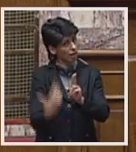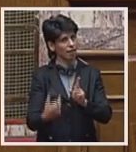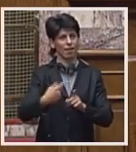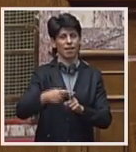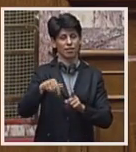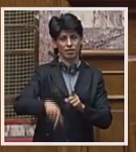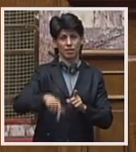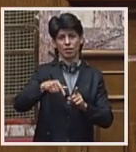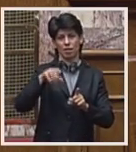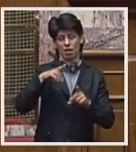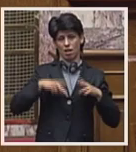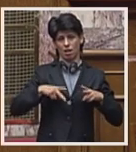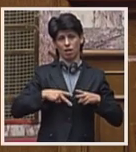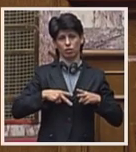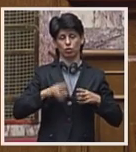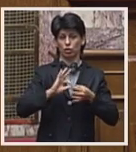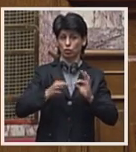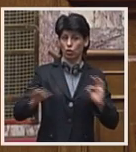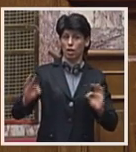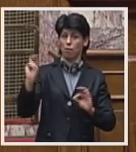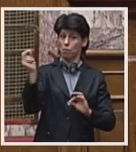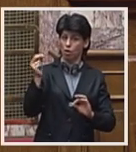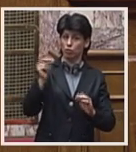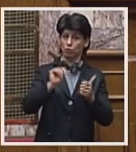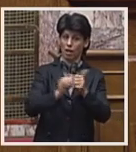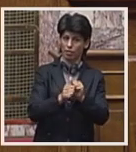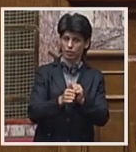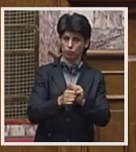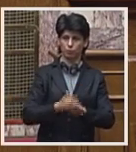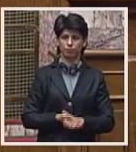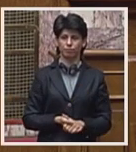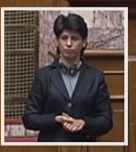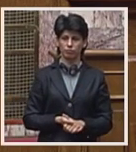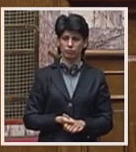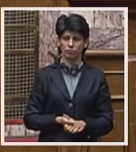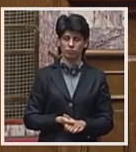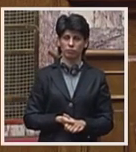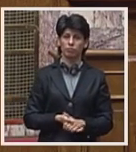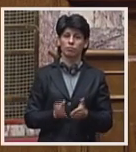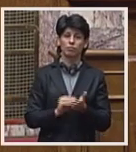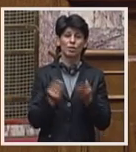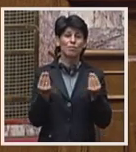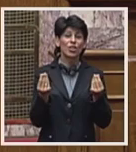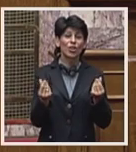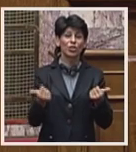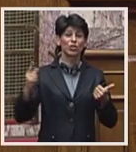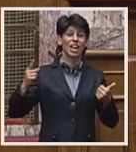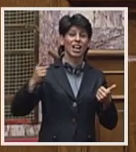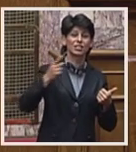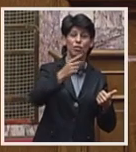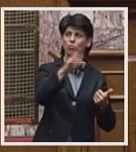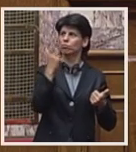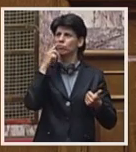χώρα ιστορίας, πολιτισμού και αθλητισμού, αλλά και ποιοτικού, ταξιδιωτικού προορισμού, ικανού